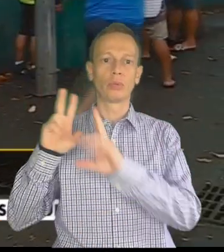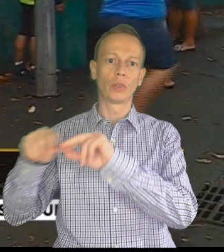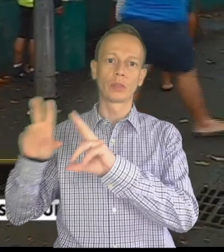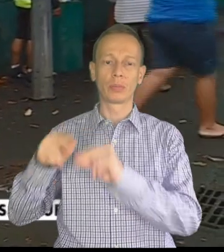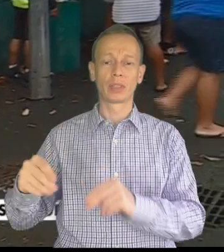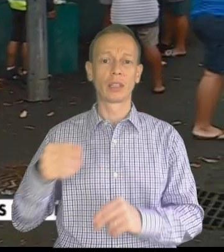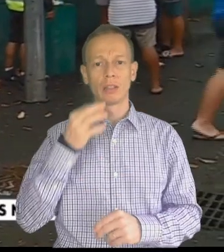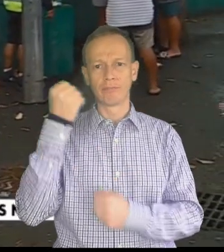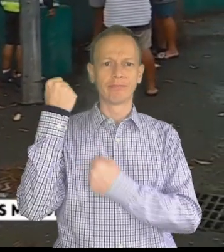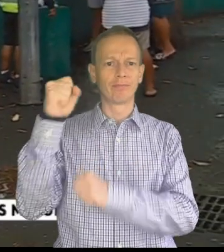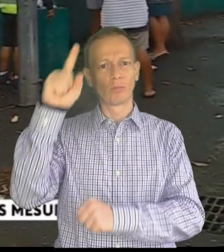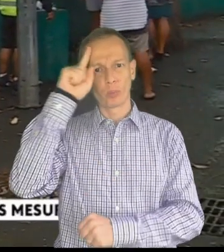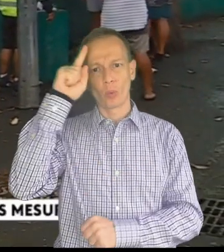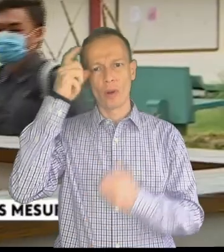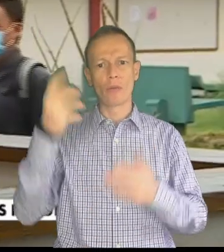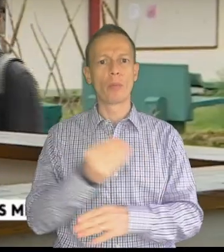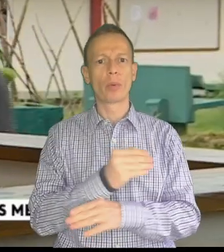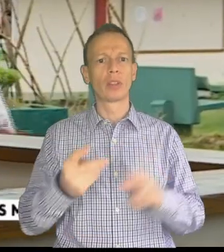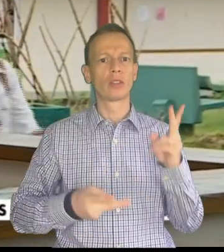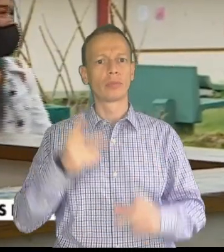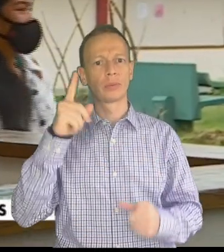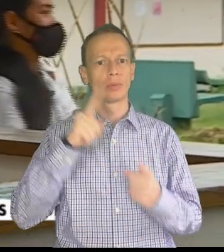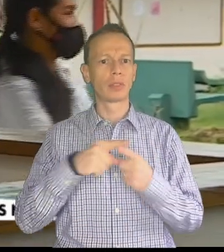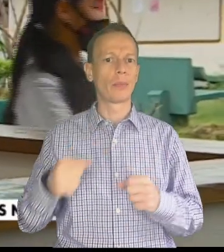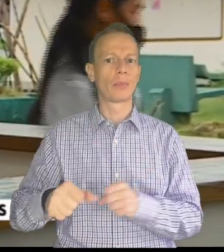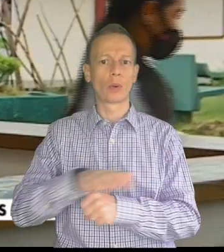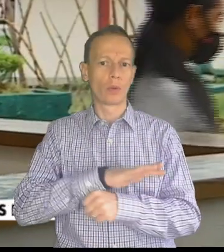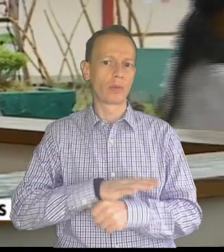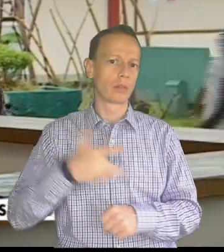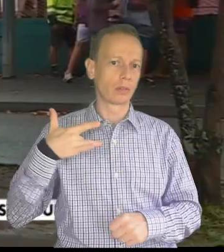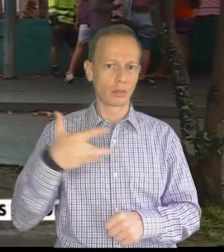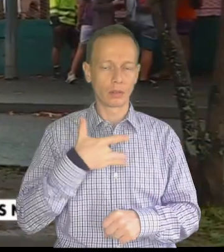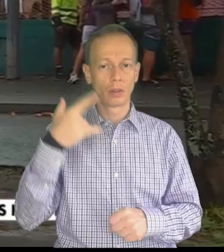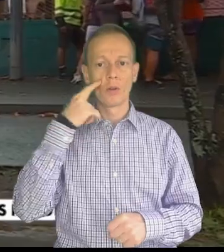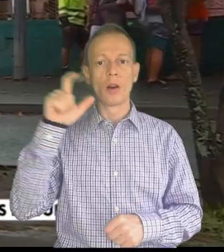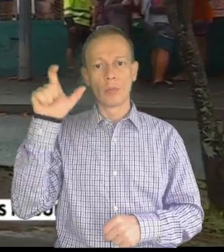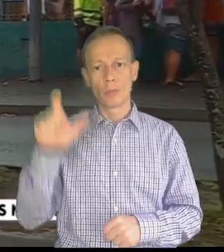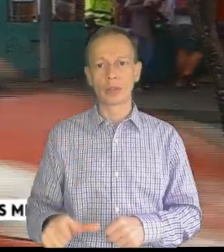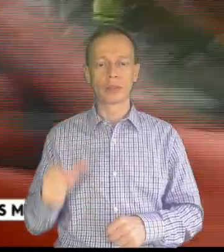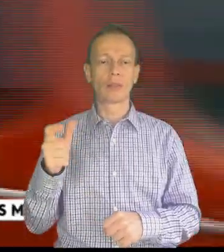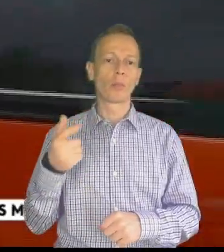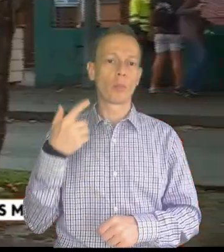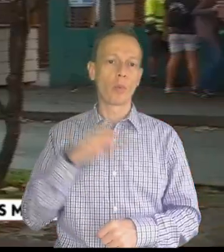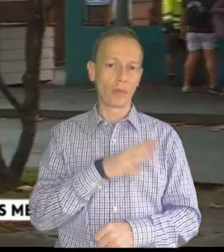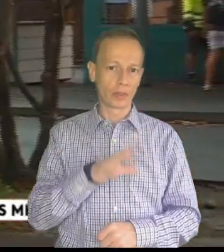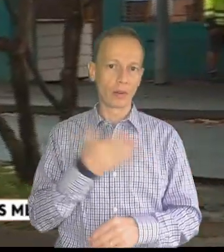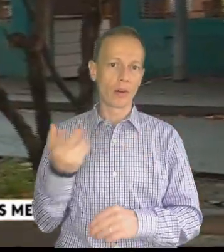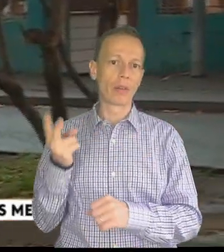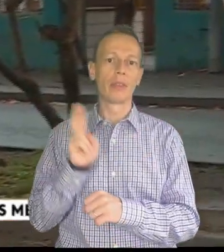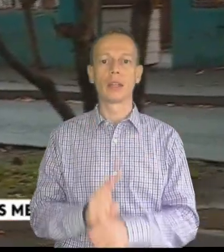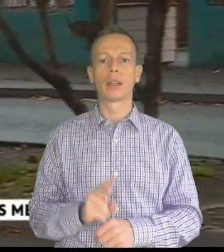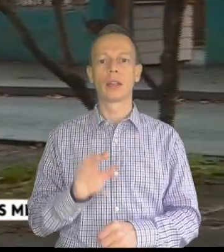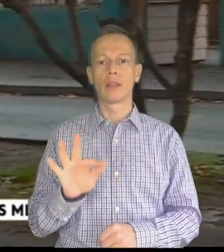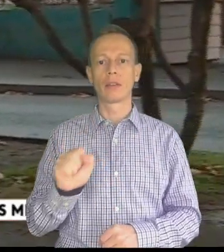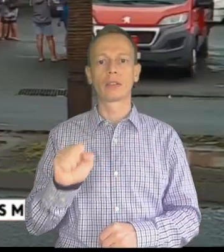d'un mot d'ordre de grève. Ils demandent une protection sanitaire plus importante dans les établissements. On écoute un professeur